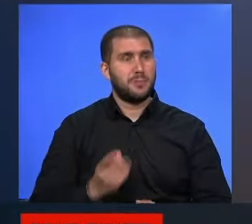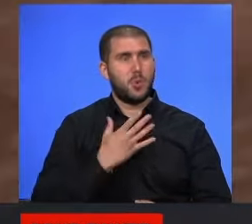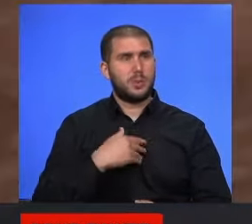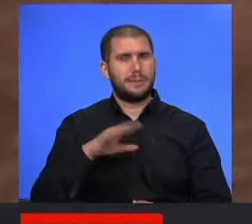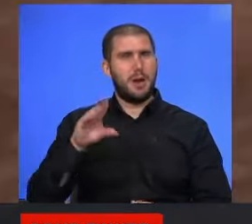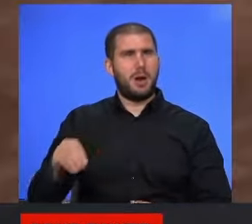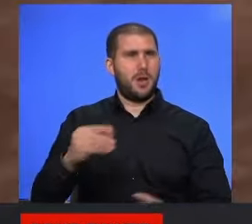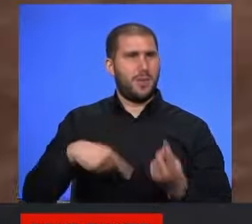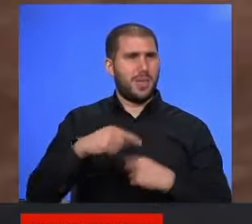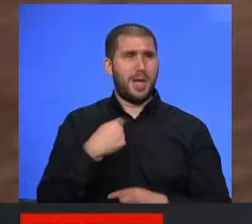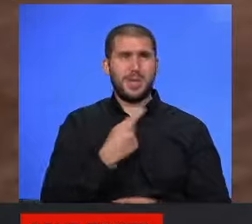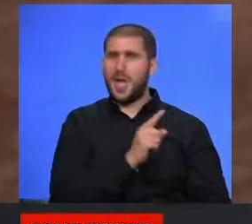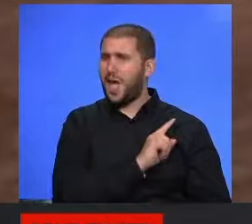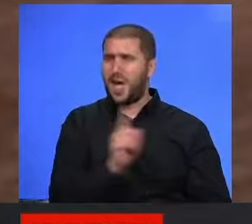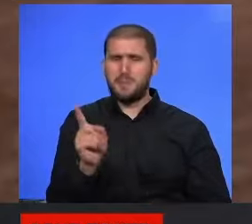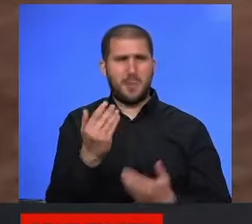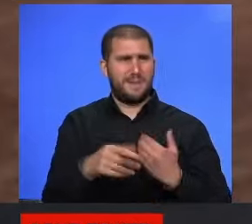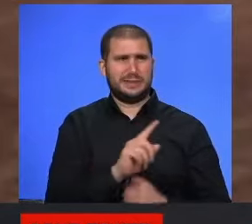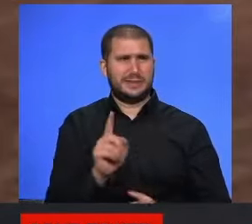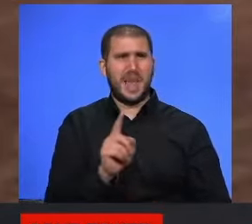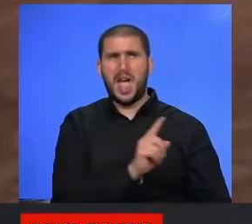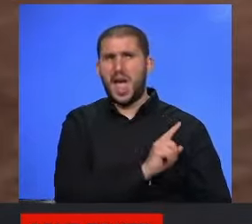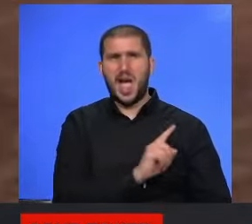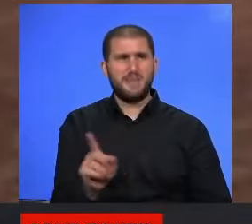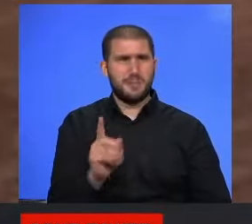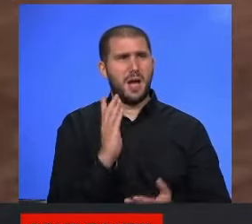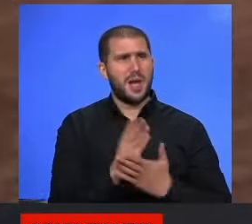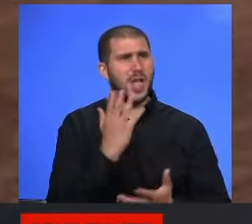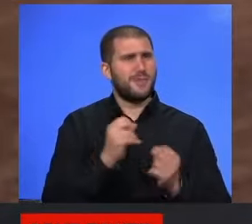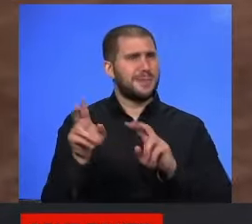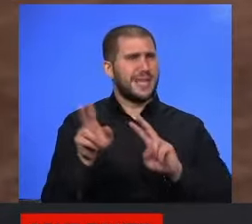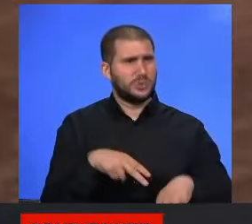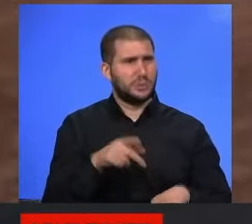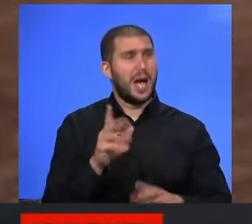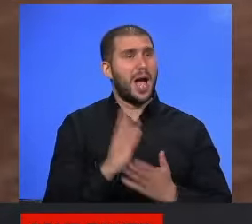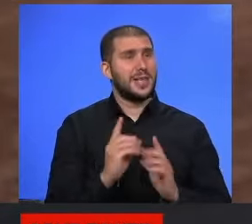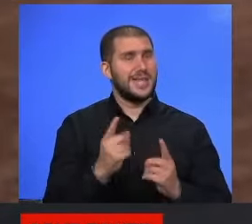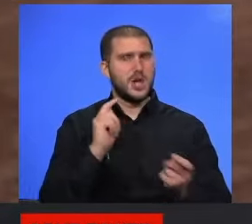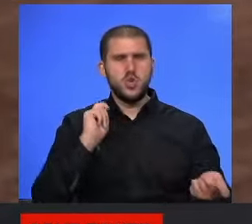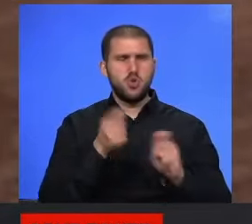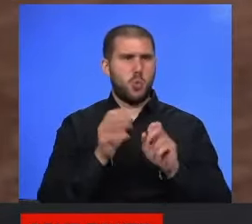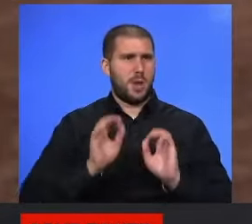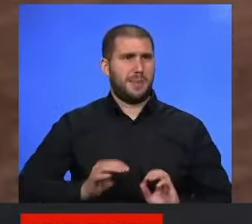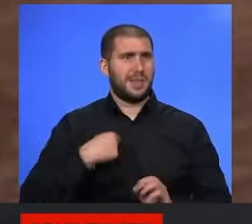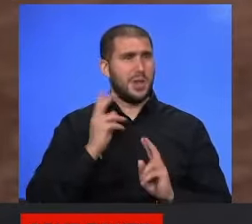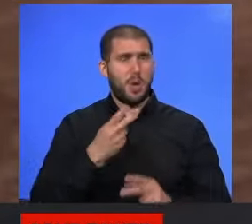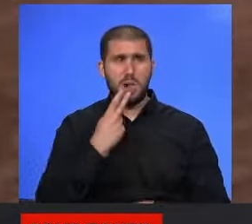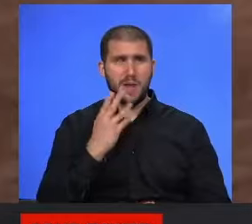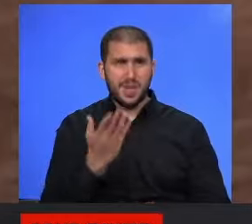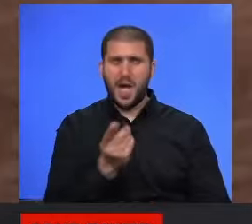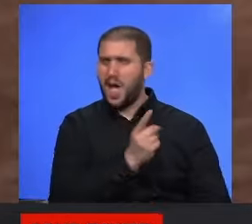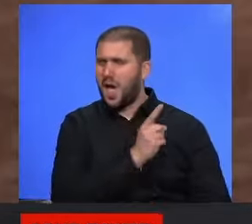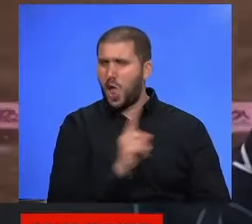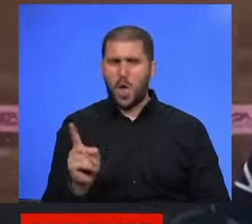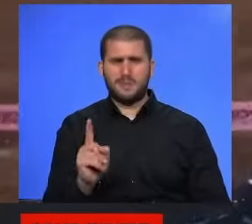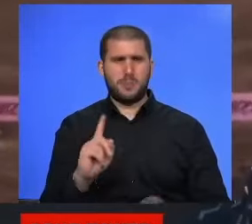us. I will never stop. Ever until the hostages are returned, until real change is made. I can guarantee that. I will not